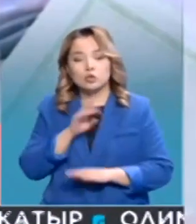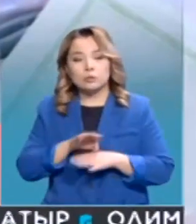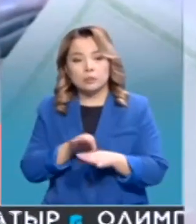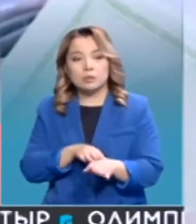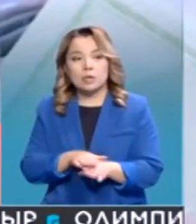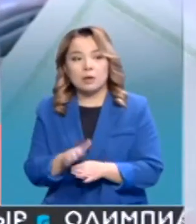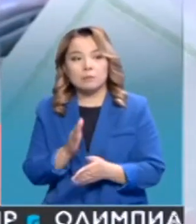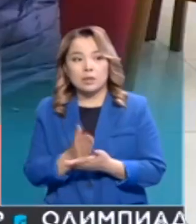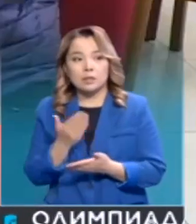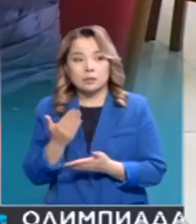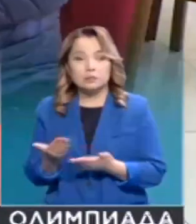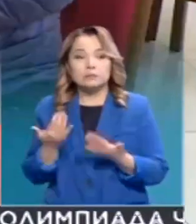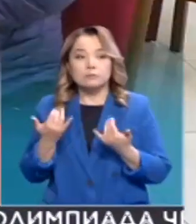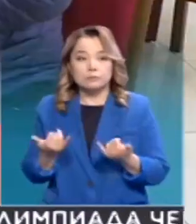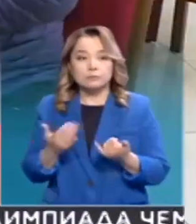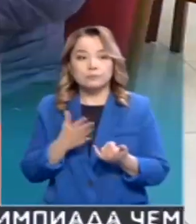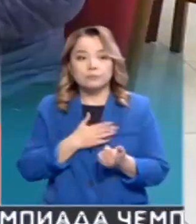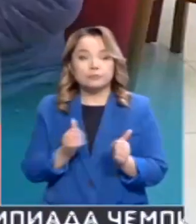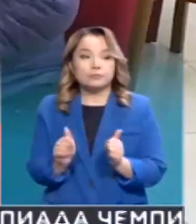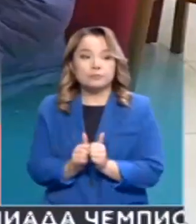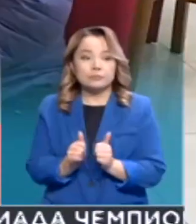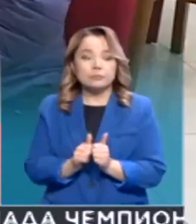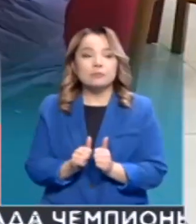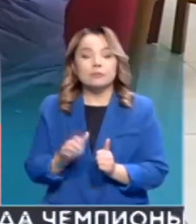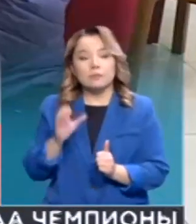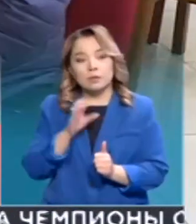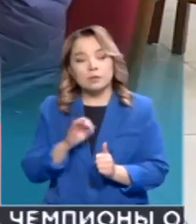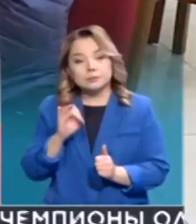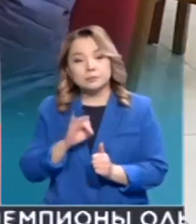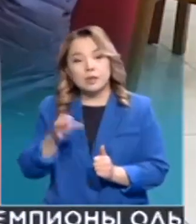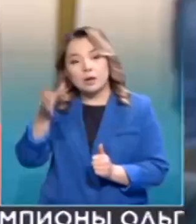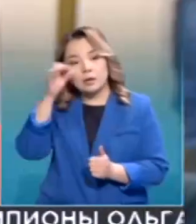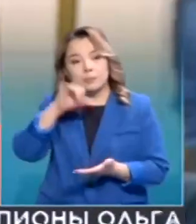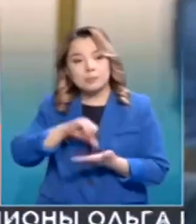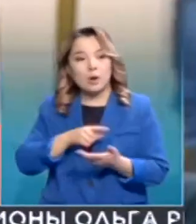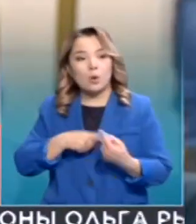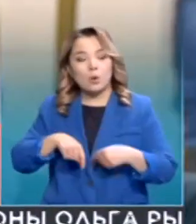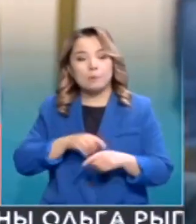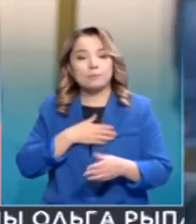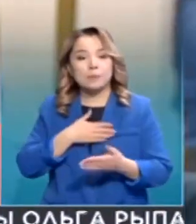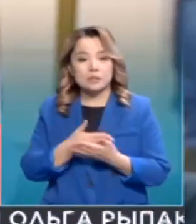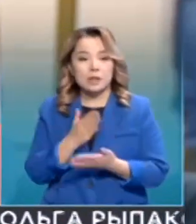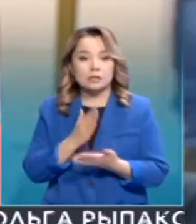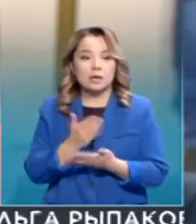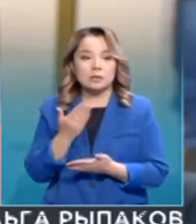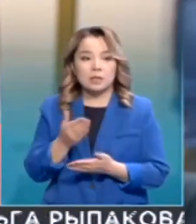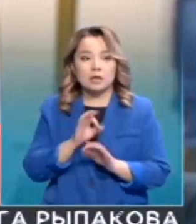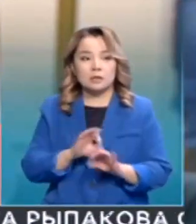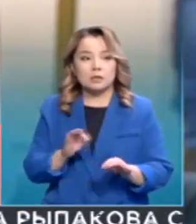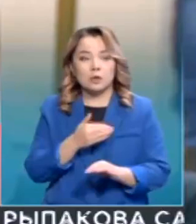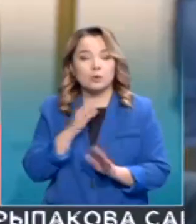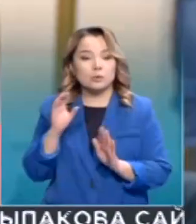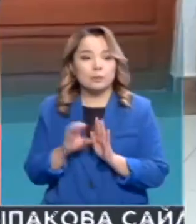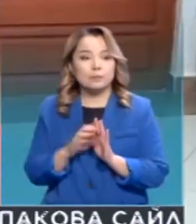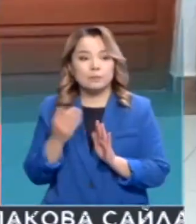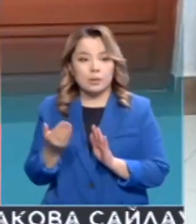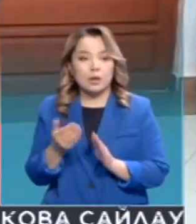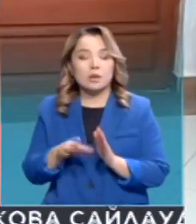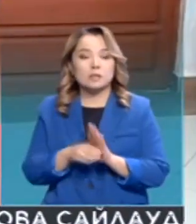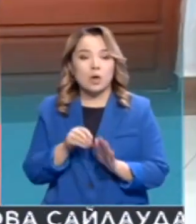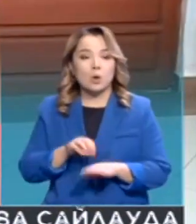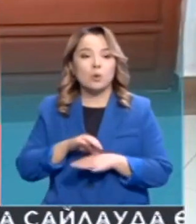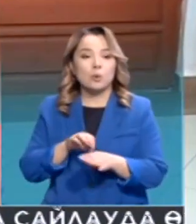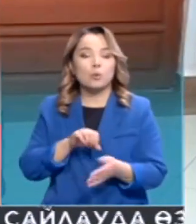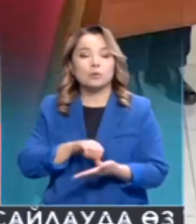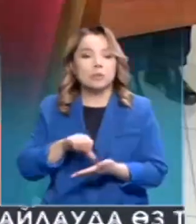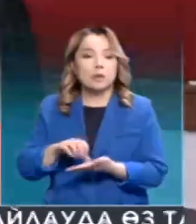басталып кетті. Дәл қазір менің жанымда тарих ғылымдарының кандидаты, қоғам белсендісі Кентбек Салават Қамшыбайұлы тұр. Сайлау учаскелерінде болып